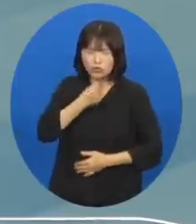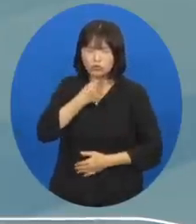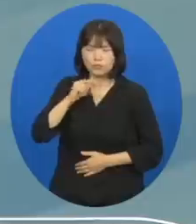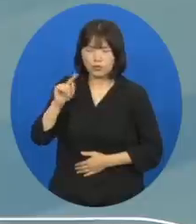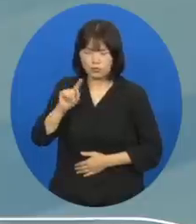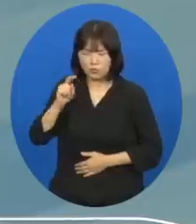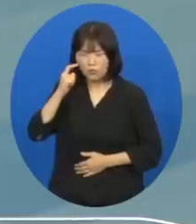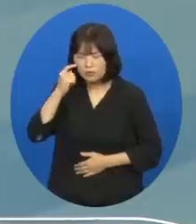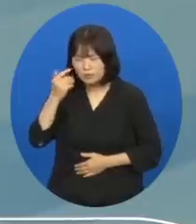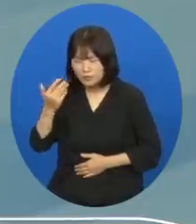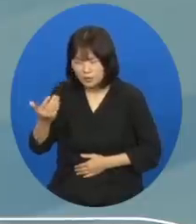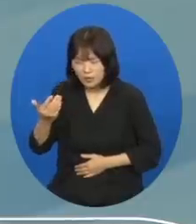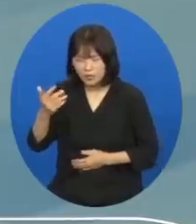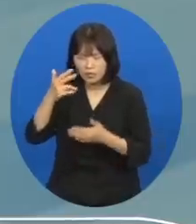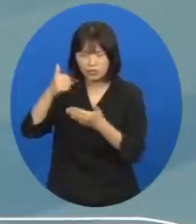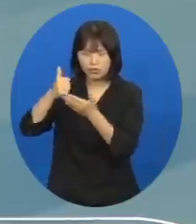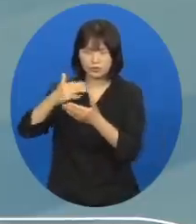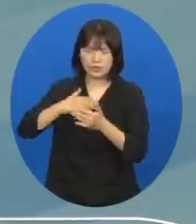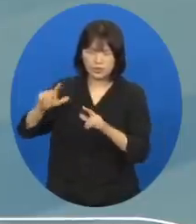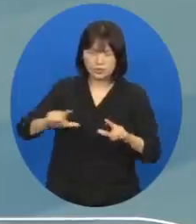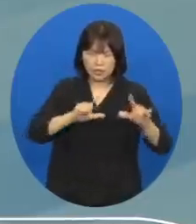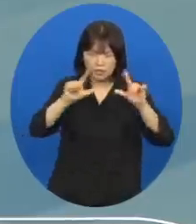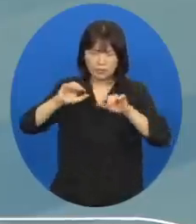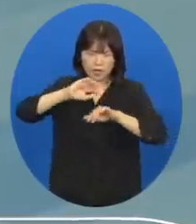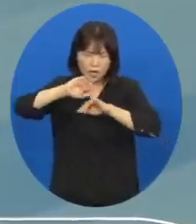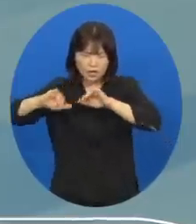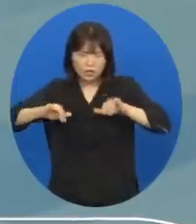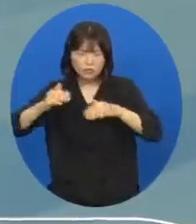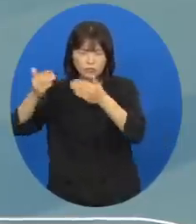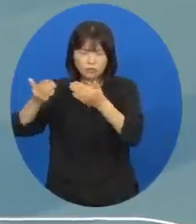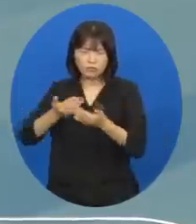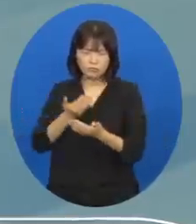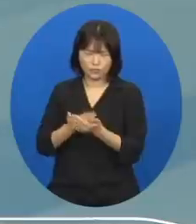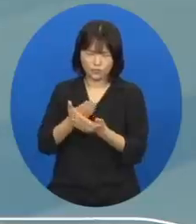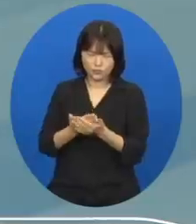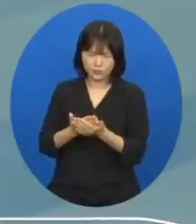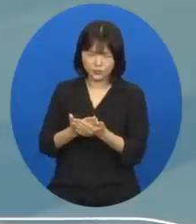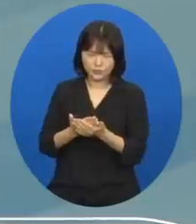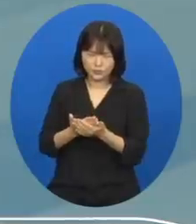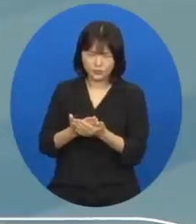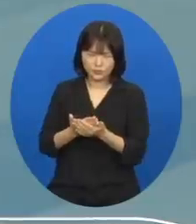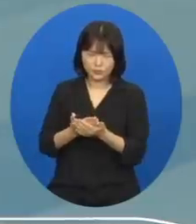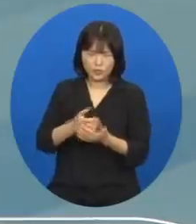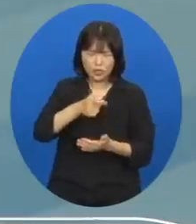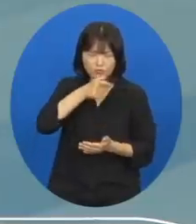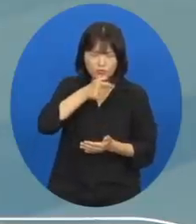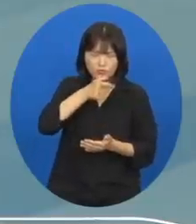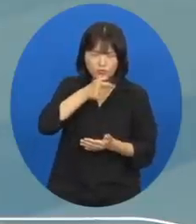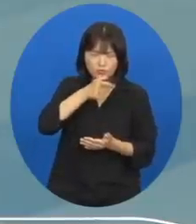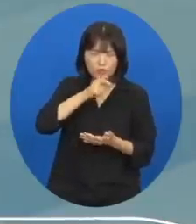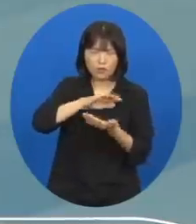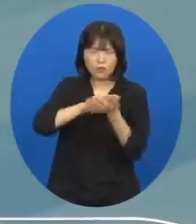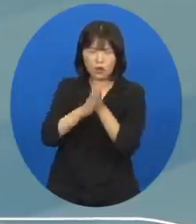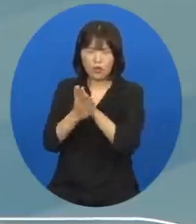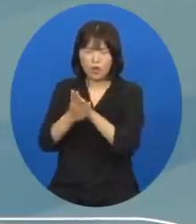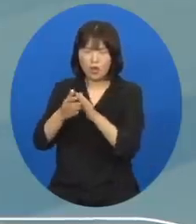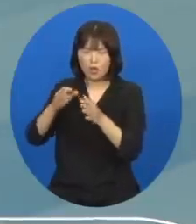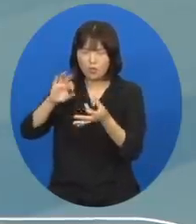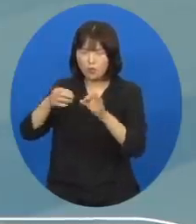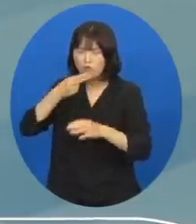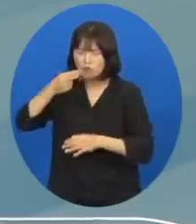무엇입니까? 주님, 제 삶에 간섭해 오시기를 원합니다. 물이 포도주가 되는 혼인잔치